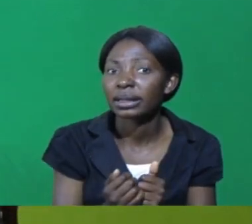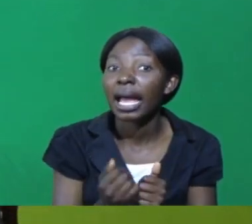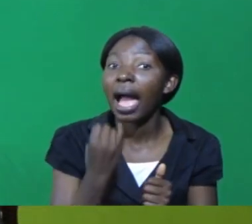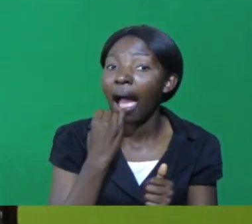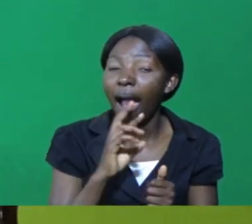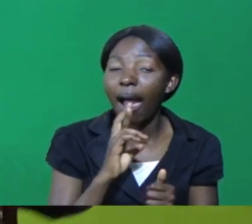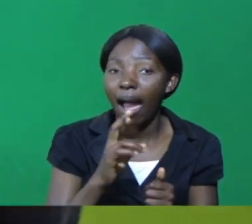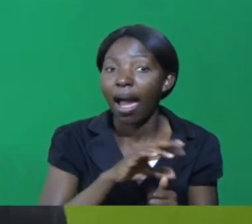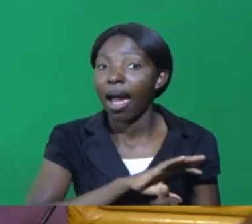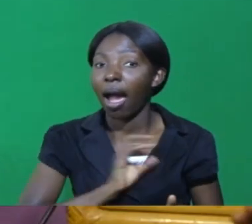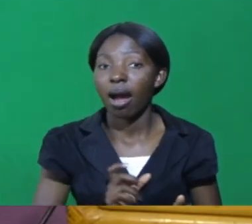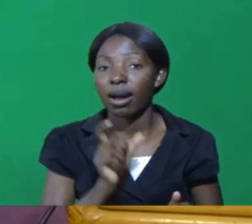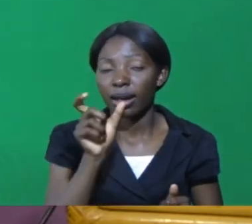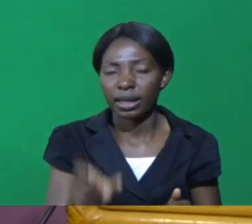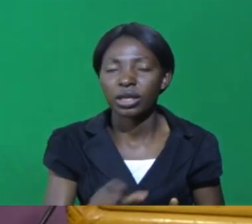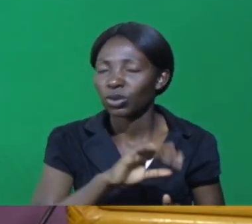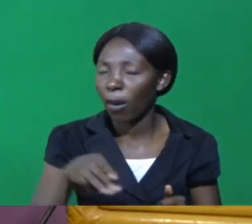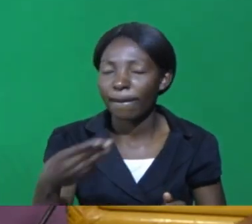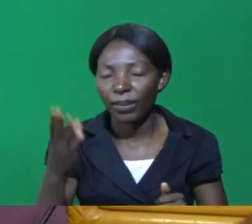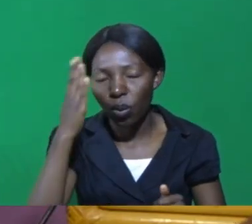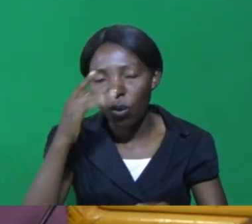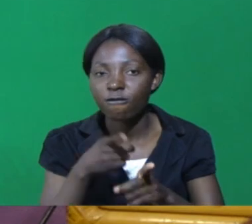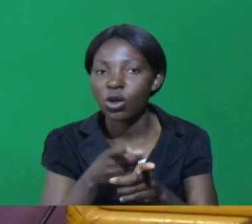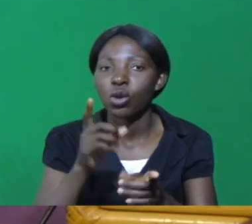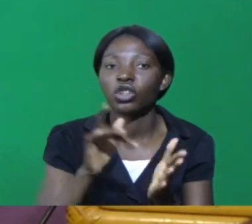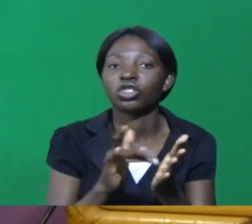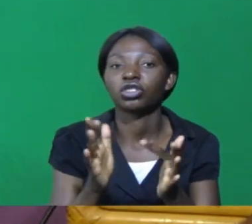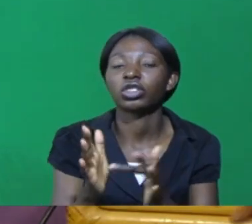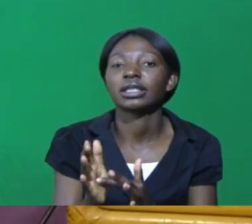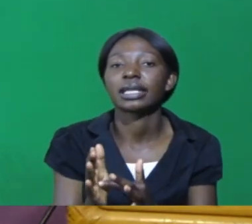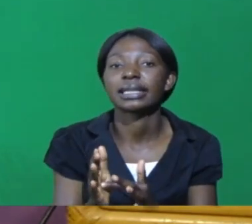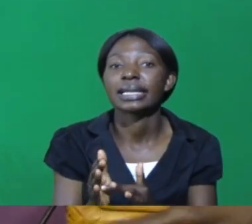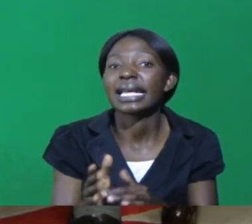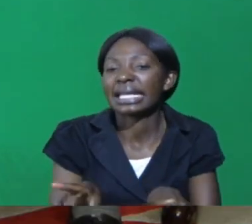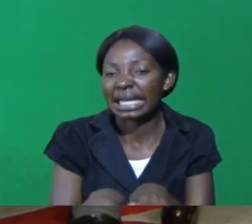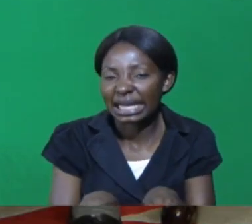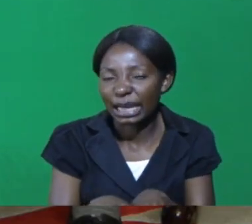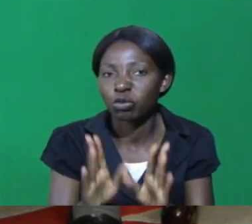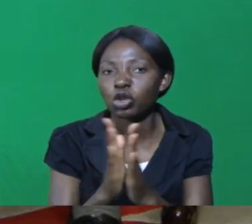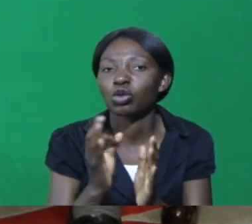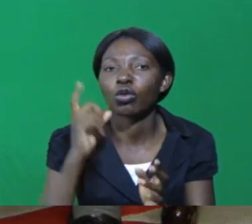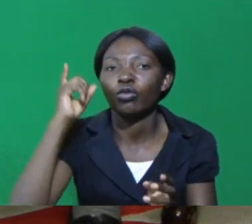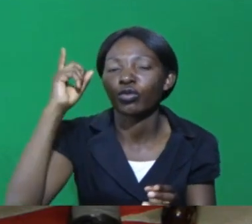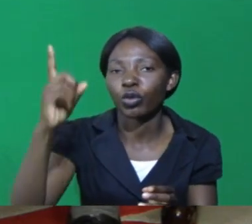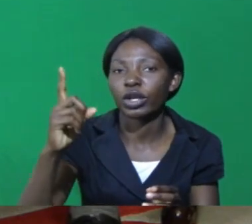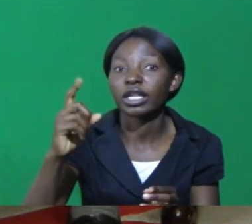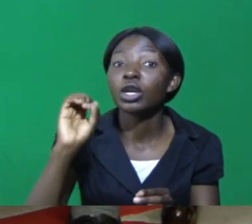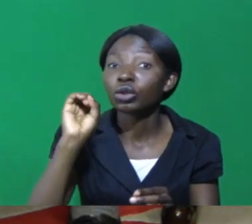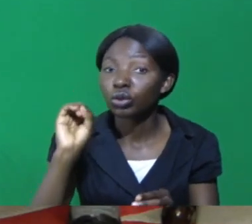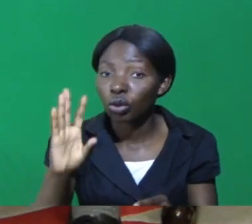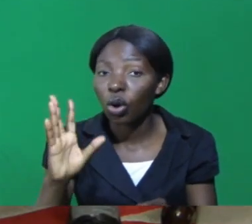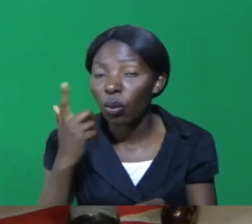maKristu neuwandu hwawo kwavari vese vanonzi temberi yaMwari. Right. Saka kana achinzi